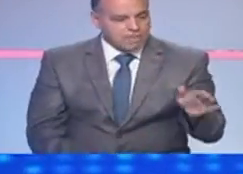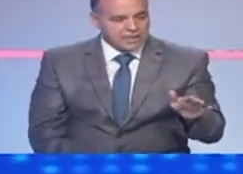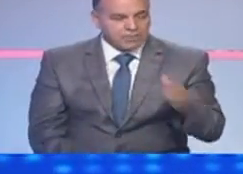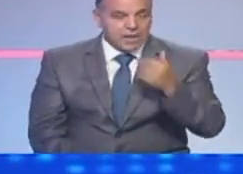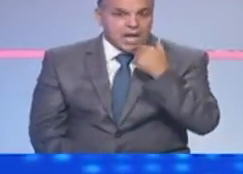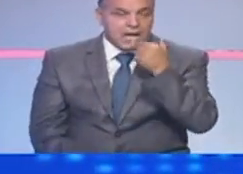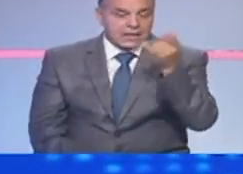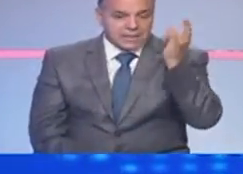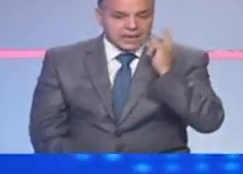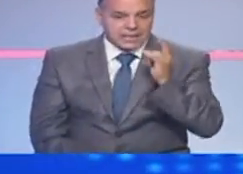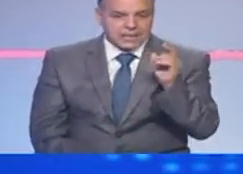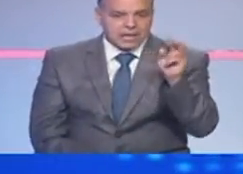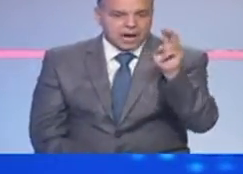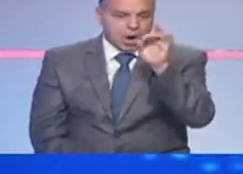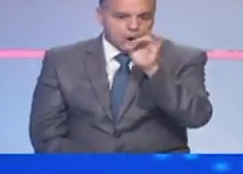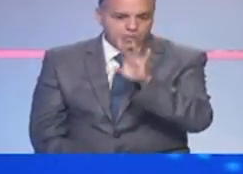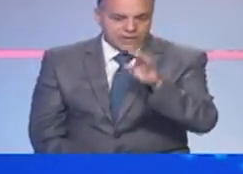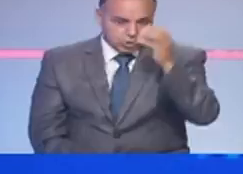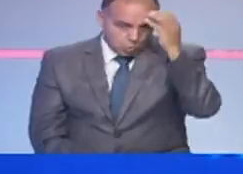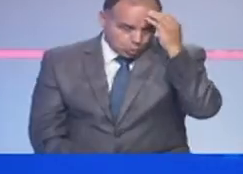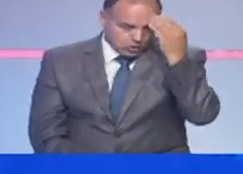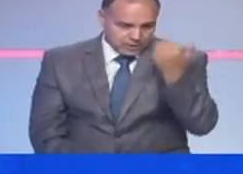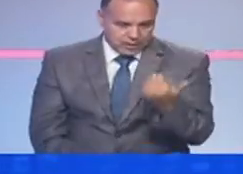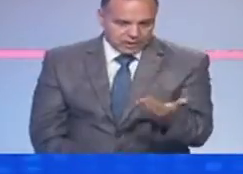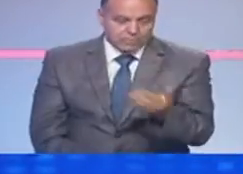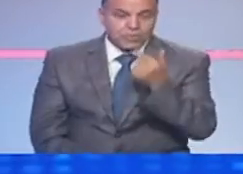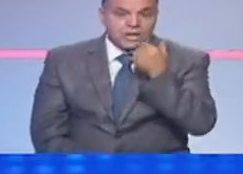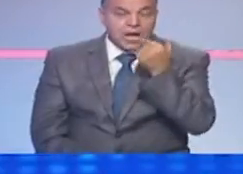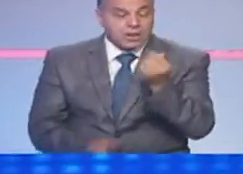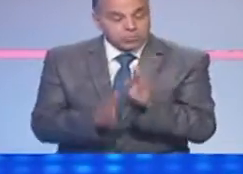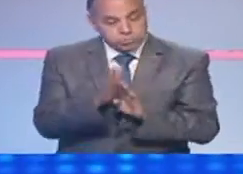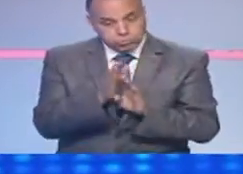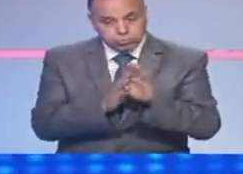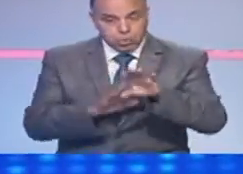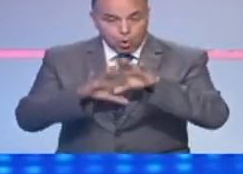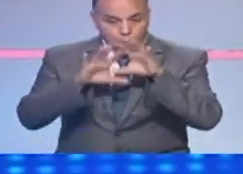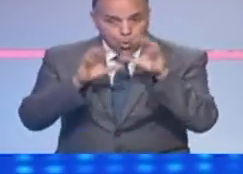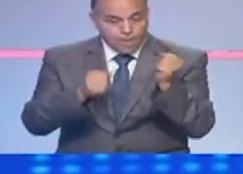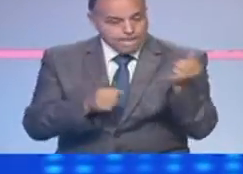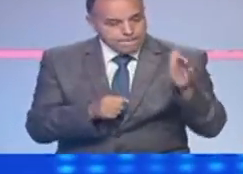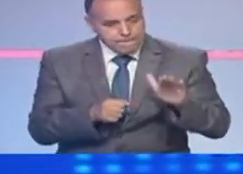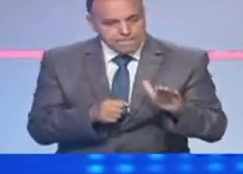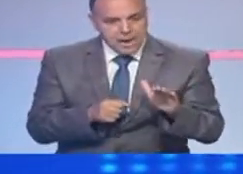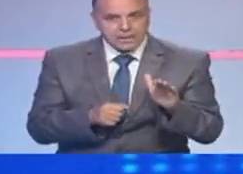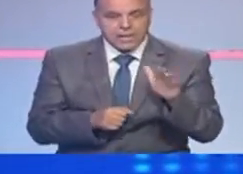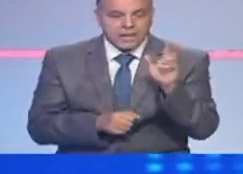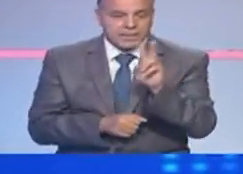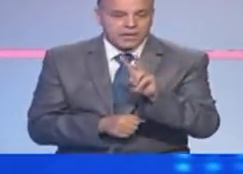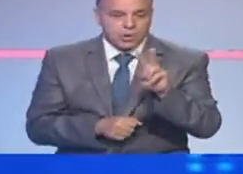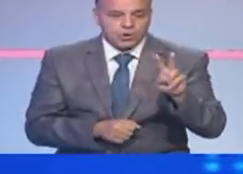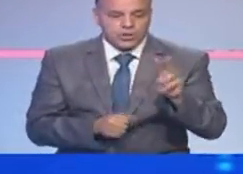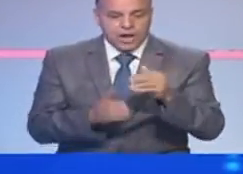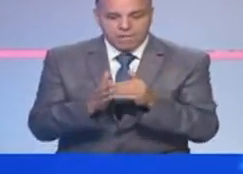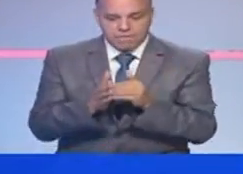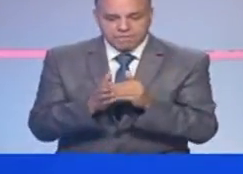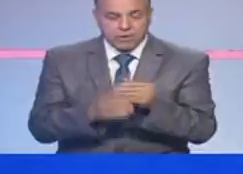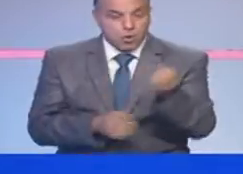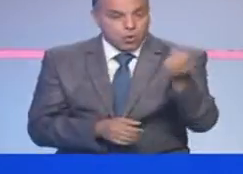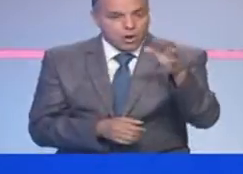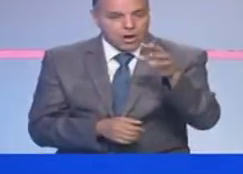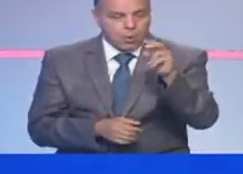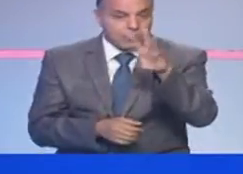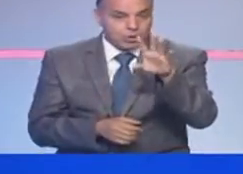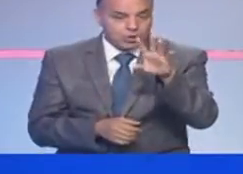بتاريخ الخامس عشر من او ت الحالي ليرتفع العدد الجملي للوفيات الى اثنين وعشرين الف وخمس